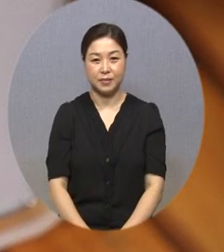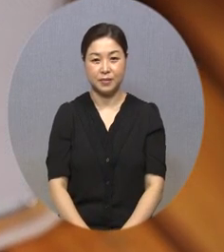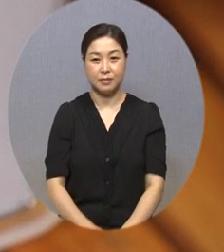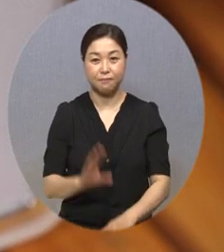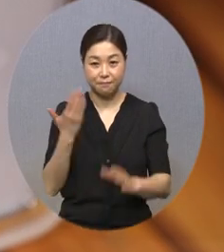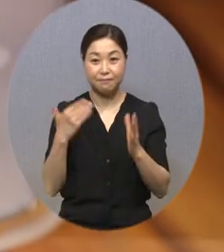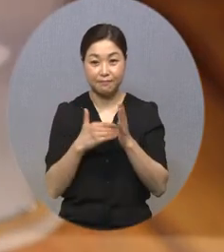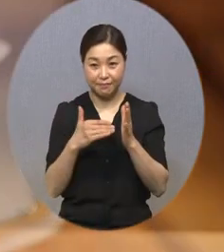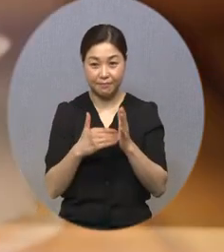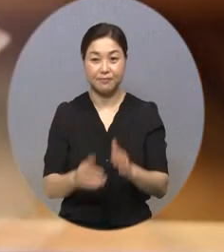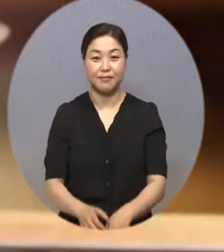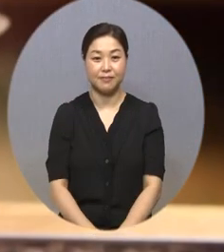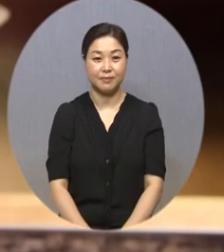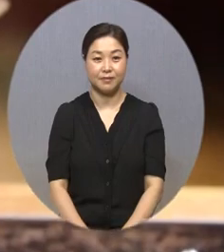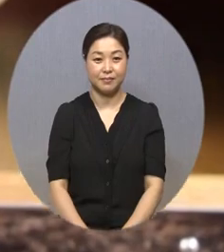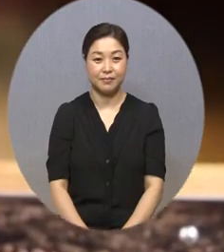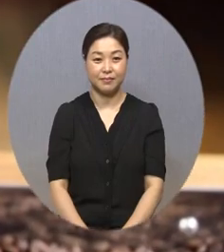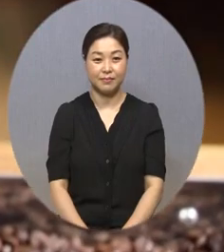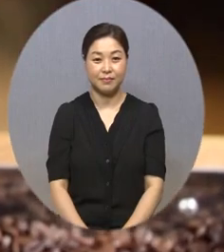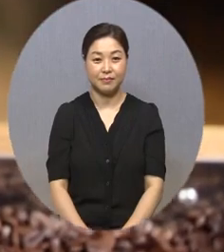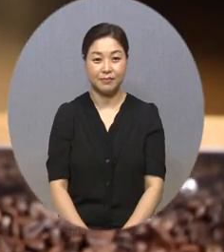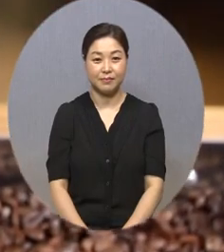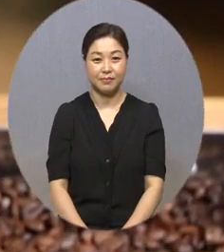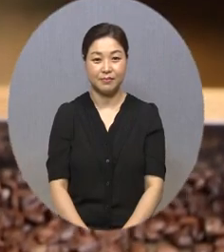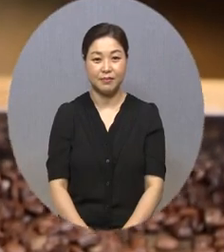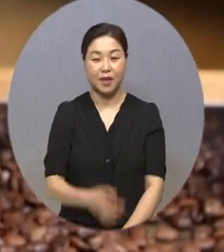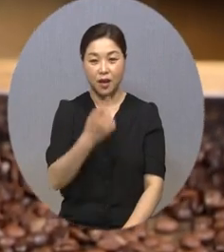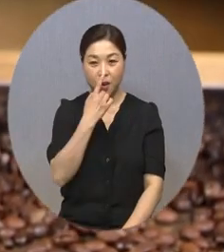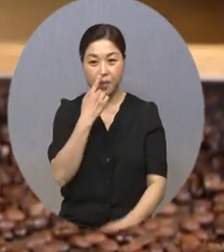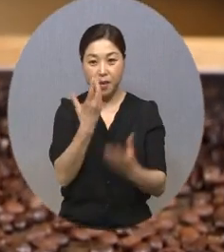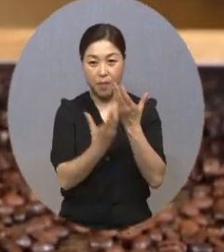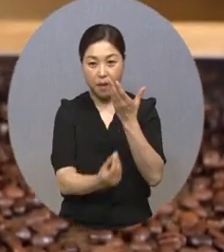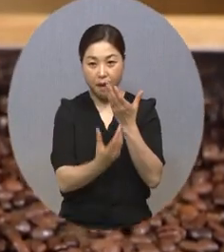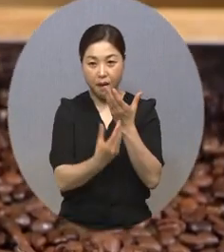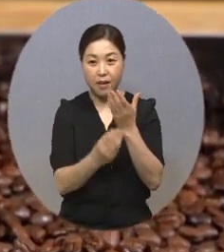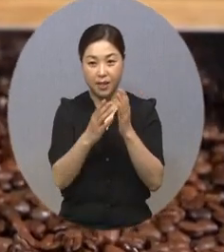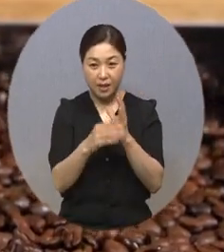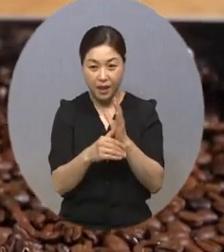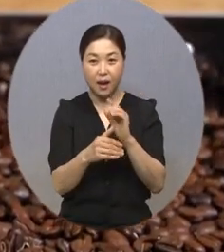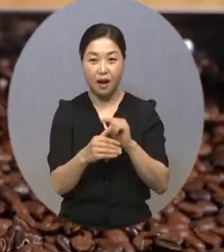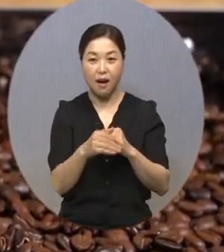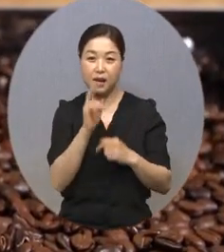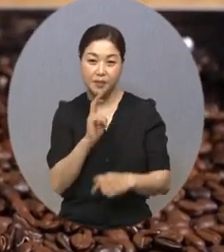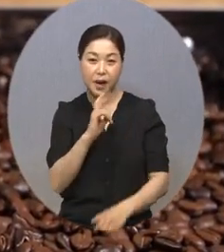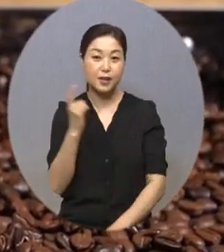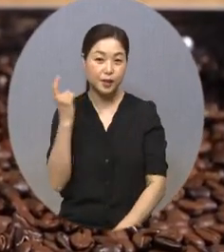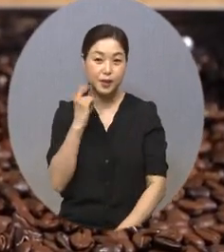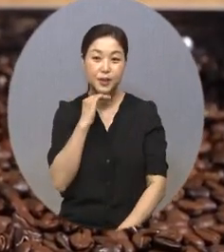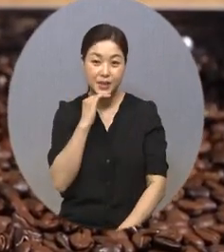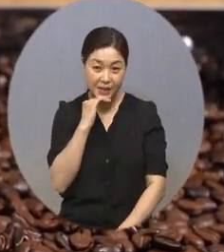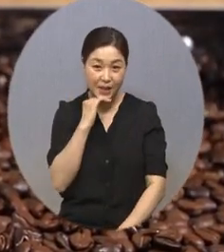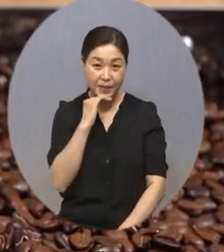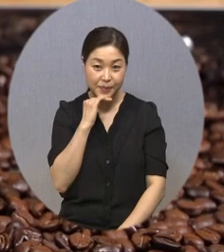커피가 어디를 지냅니다 잠시 혼합이 들으며 두 다리를 만하면 경우 되요